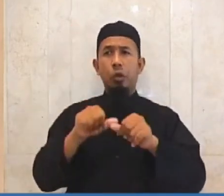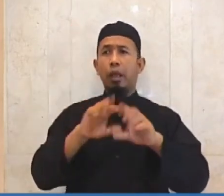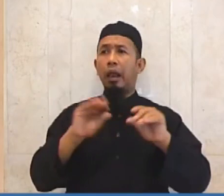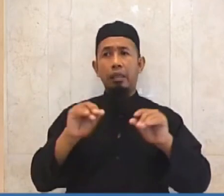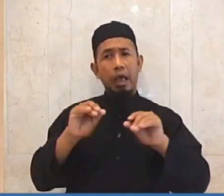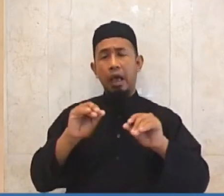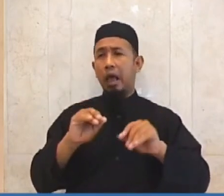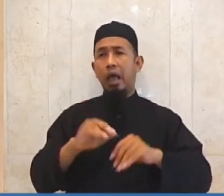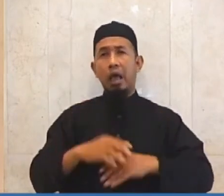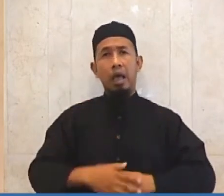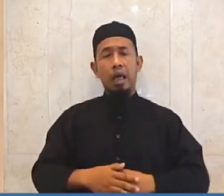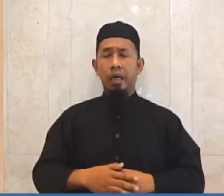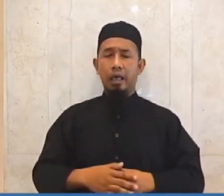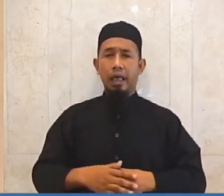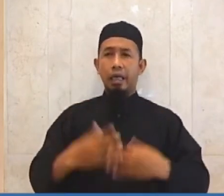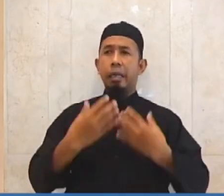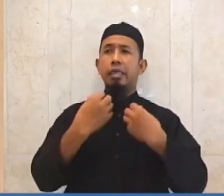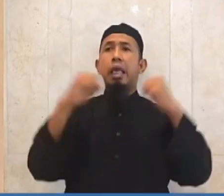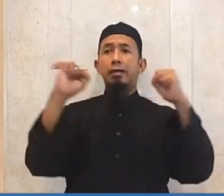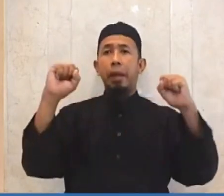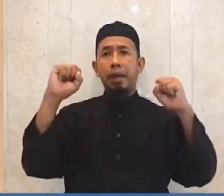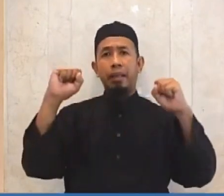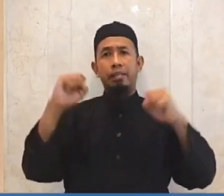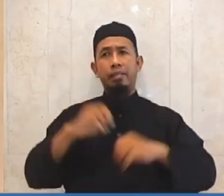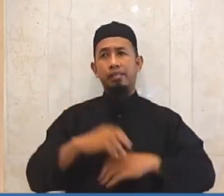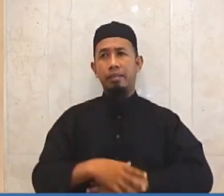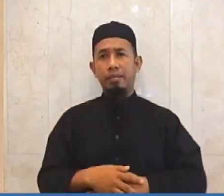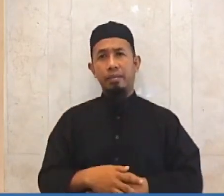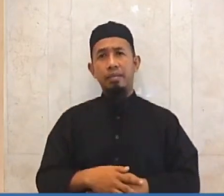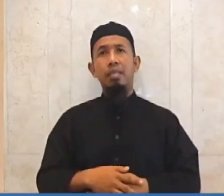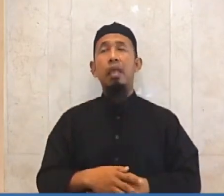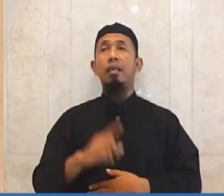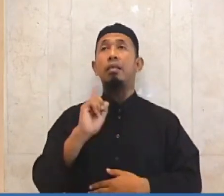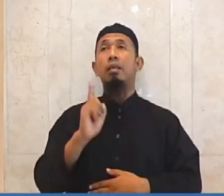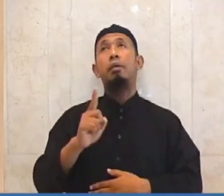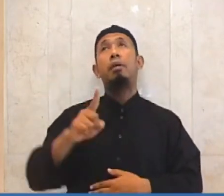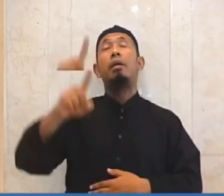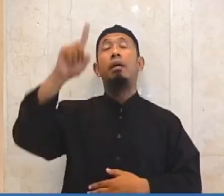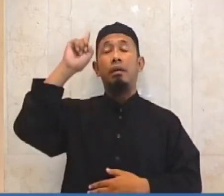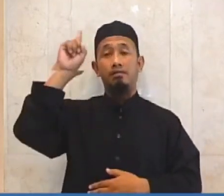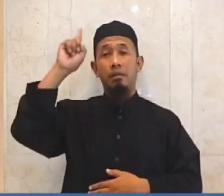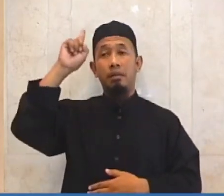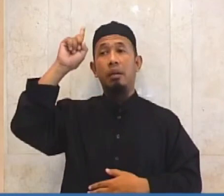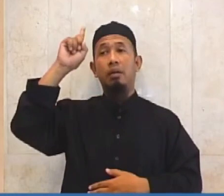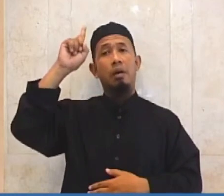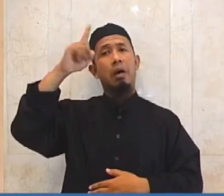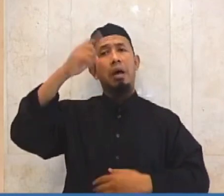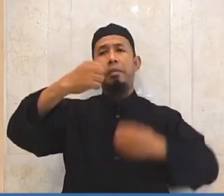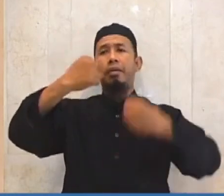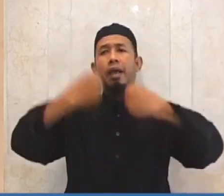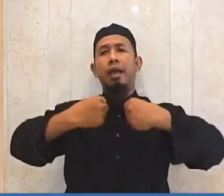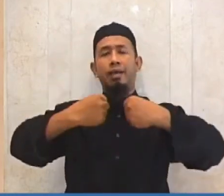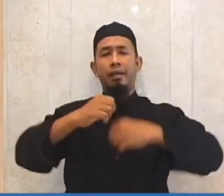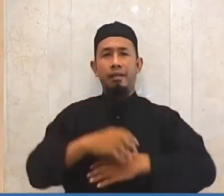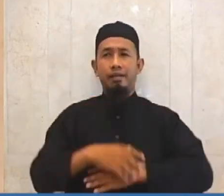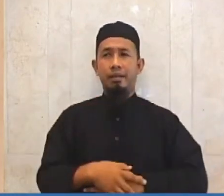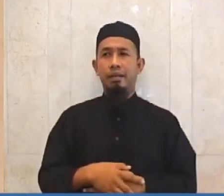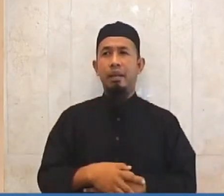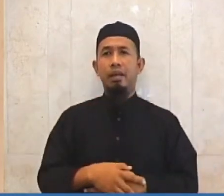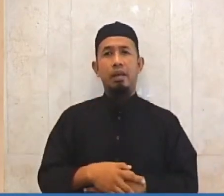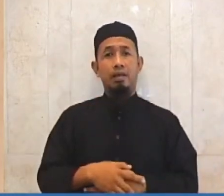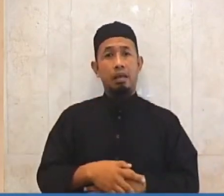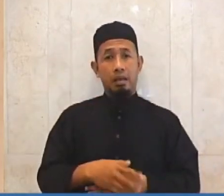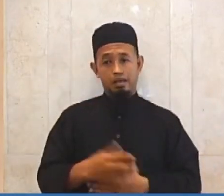selamat tidak kurang suatu Apun karena Allah Subhanahu taala akan melindungi mereka jemaah